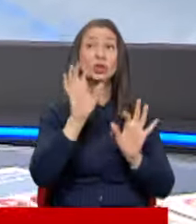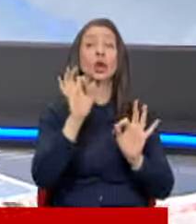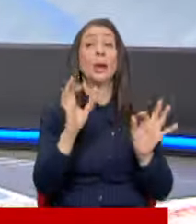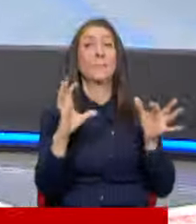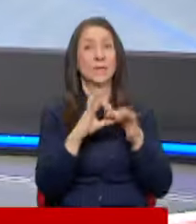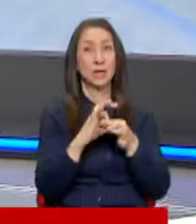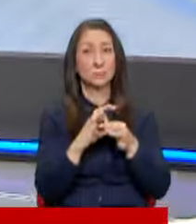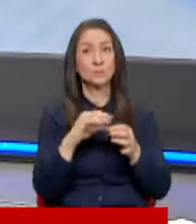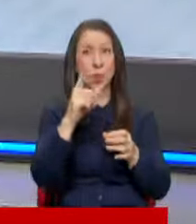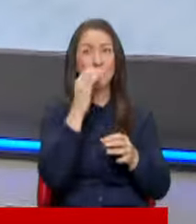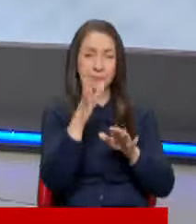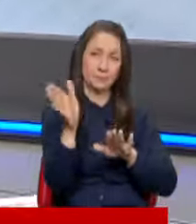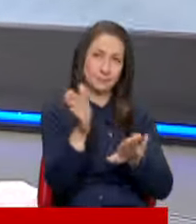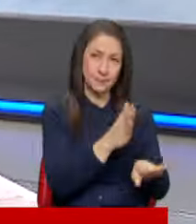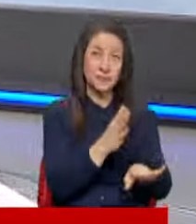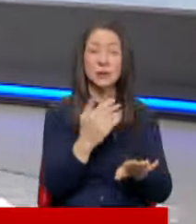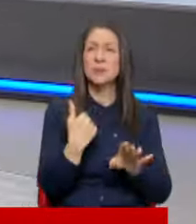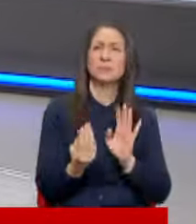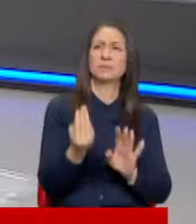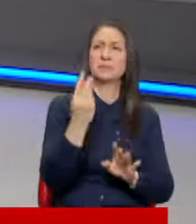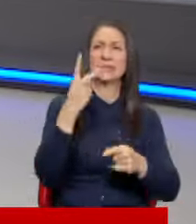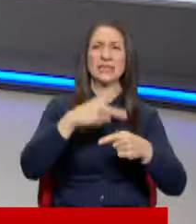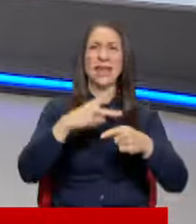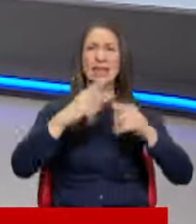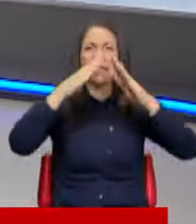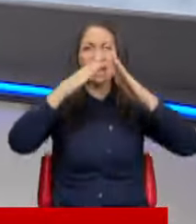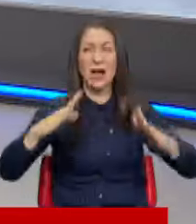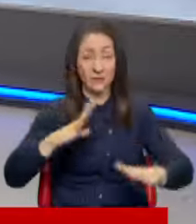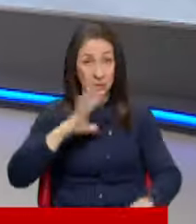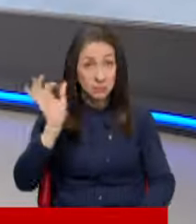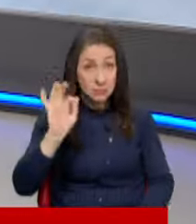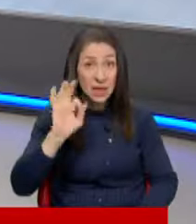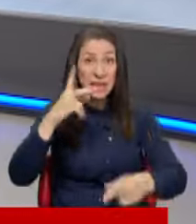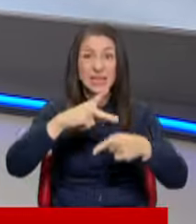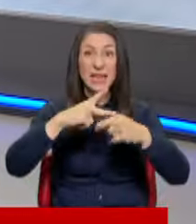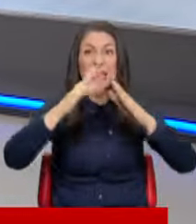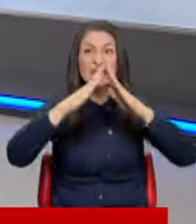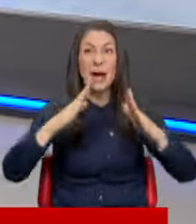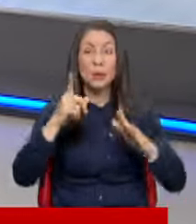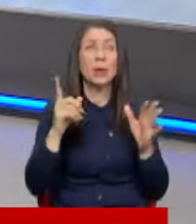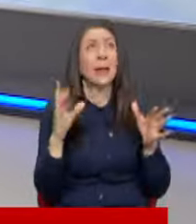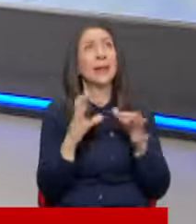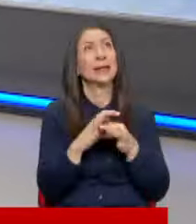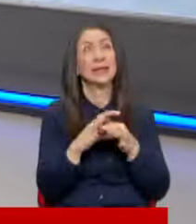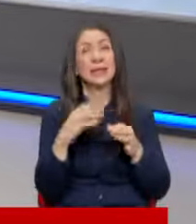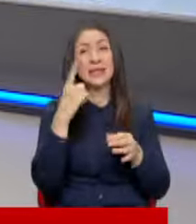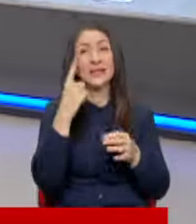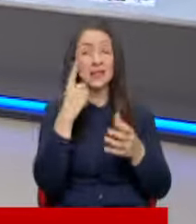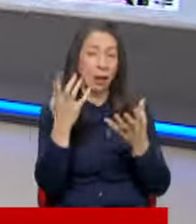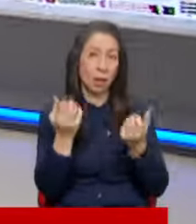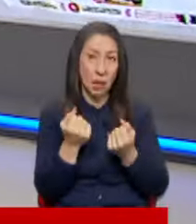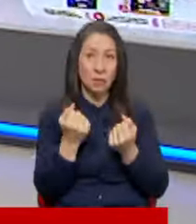bağlayalım alalım bu haberi karşımızda Bir Zehir Dağı var değil mi zehir Dağı Hani Bununla ilgili devletten alınan